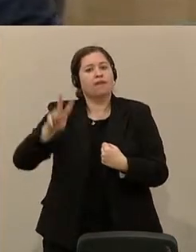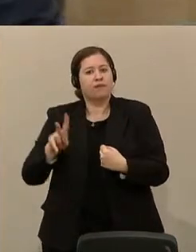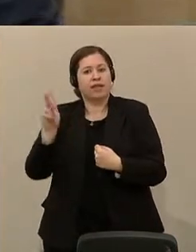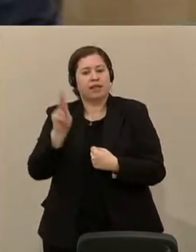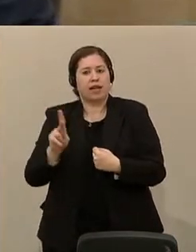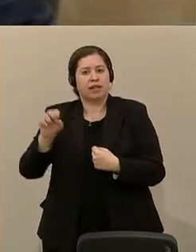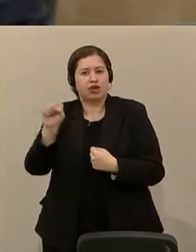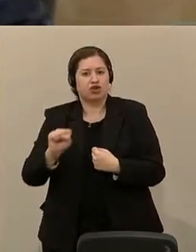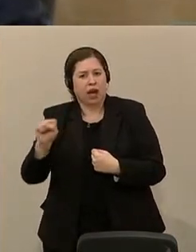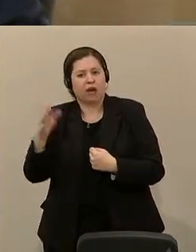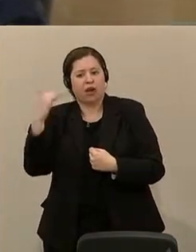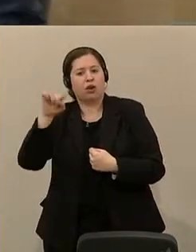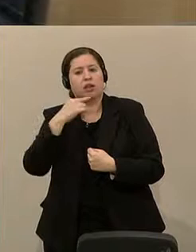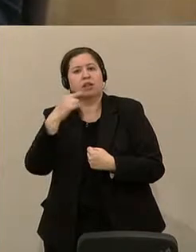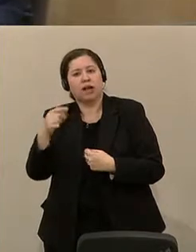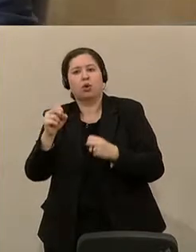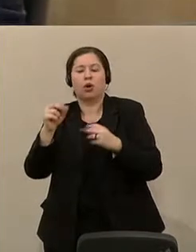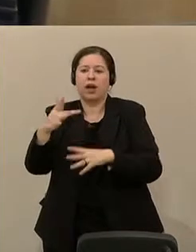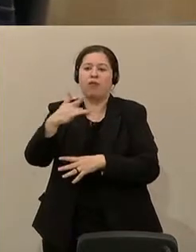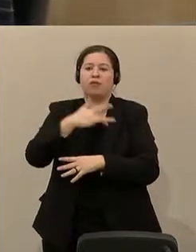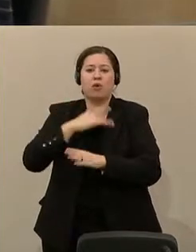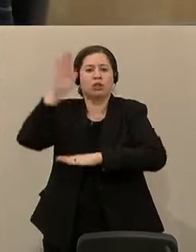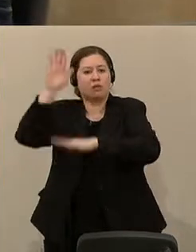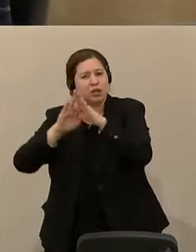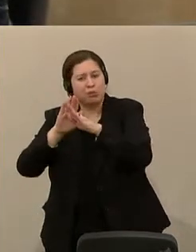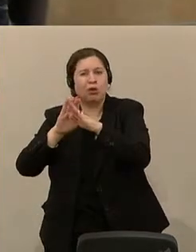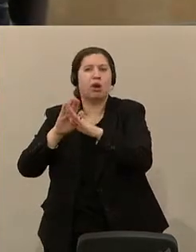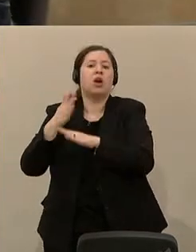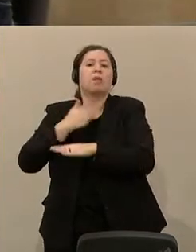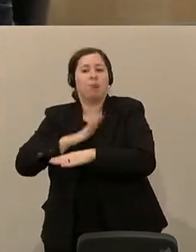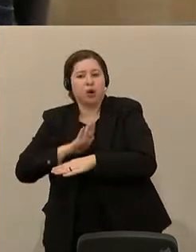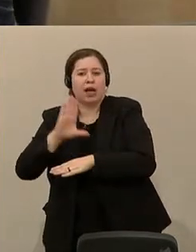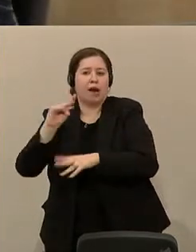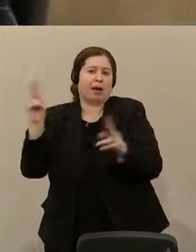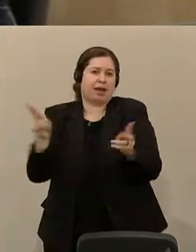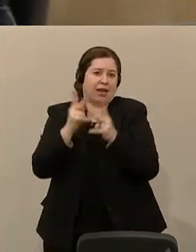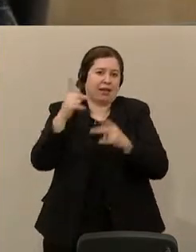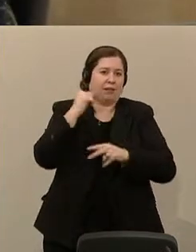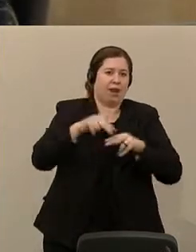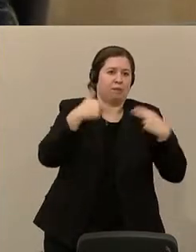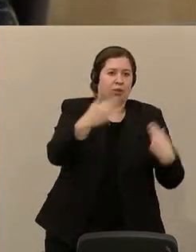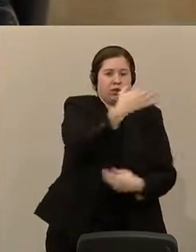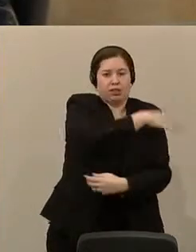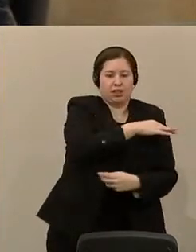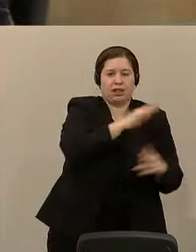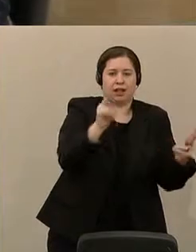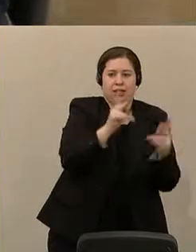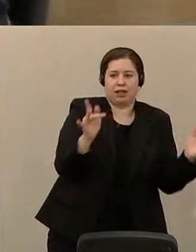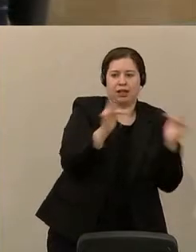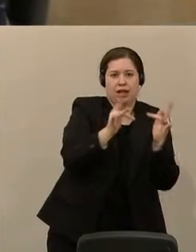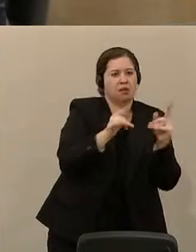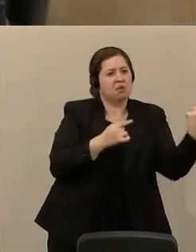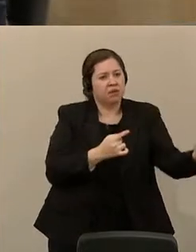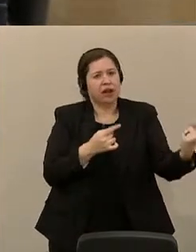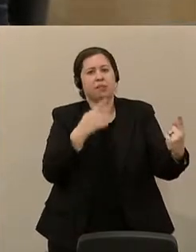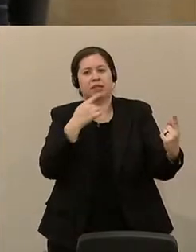eine Volksabstimmung, aber er kann nicht wegen Ihnen. Sie sagen, Sie sind für eine Volksabstimmung, Sie können aber nicht wegen